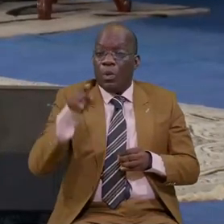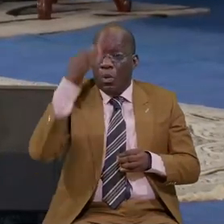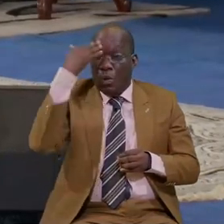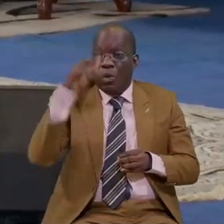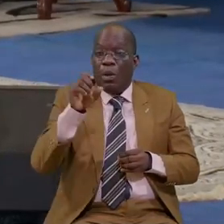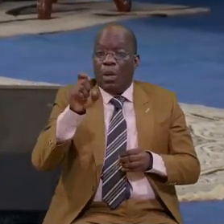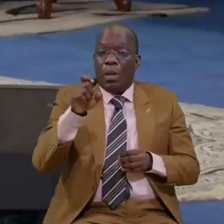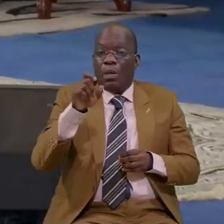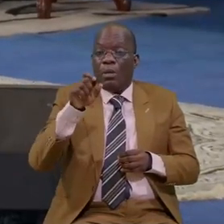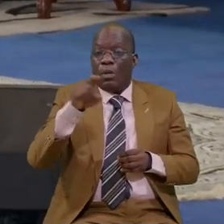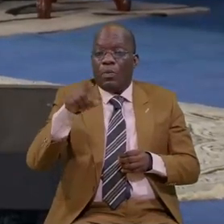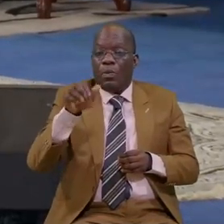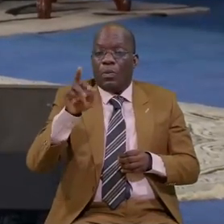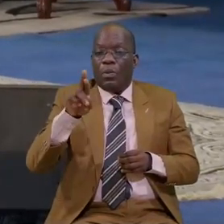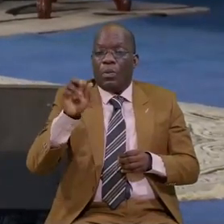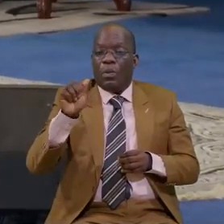c'est